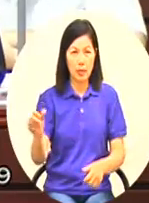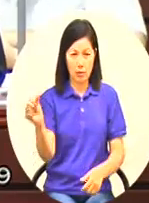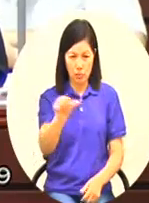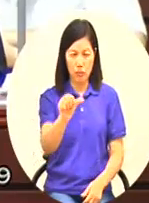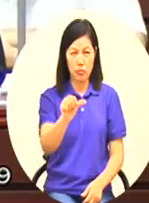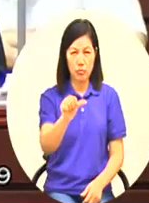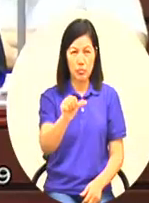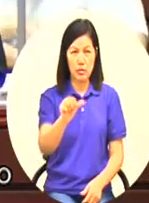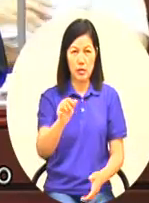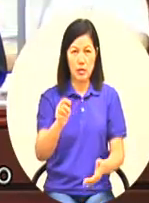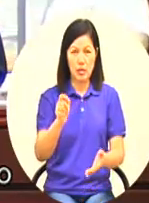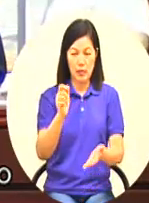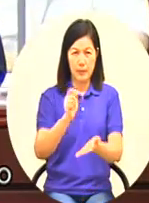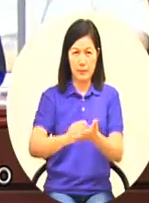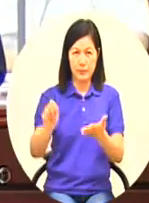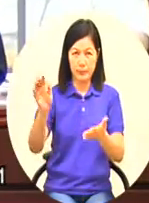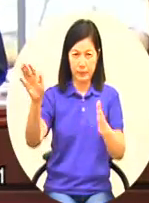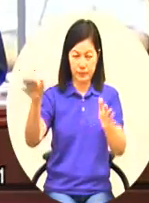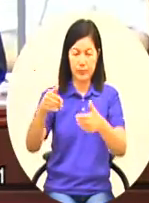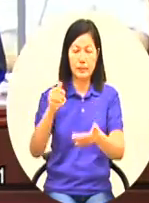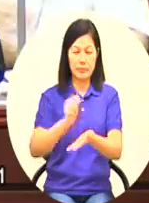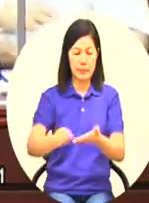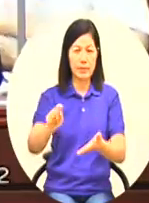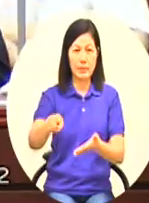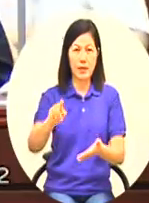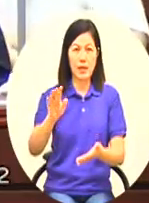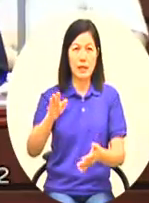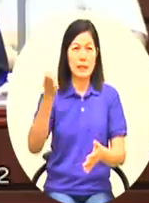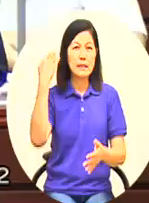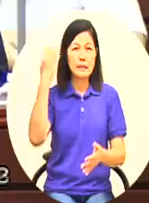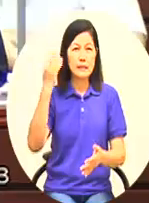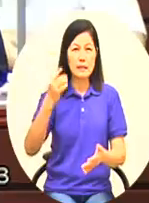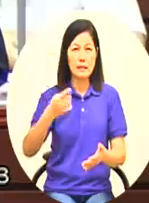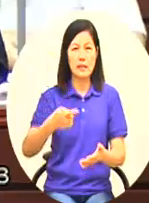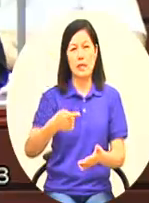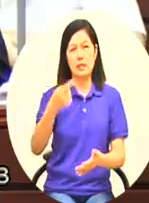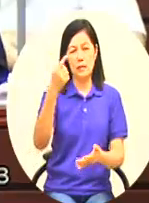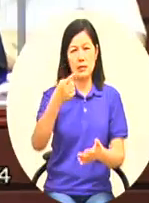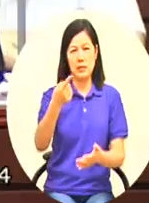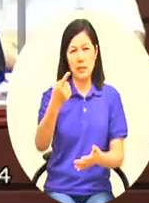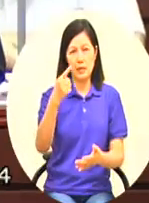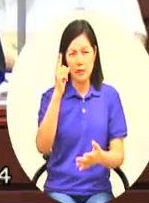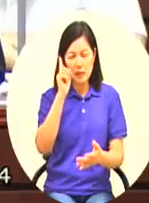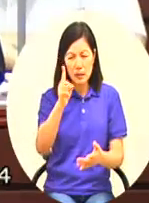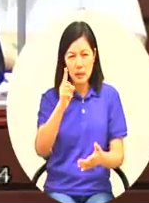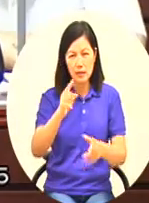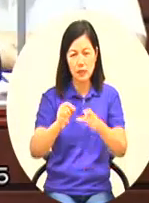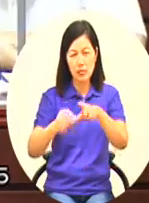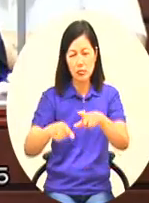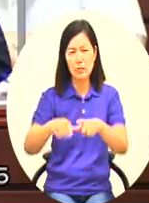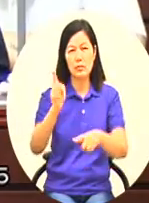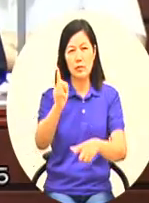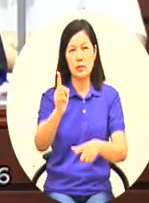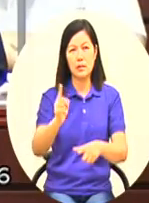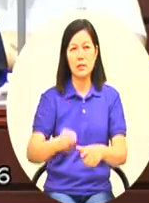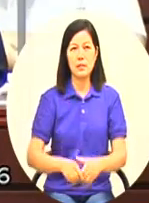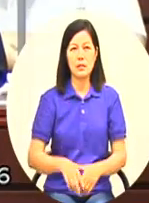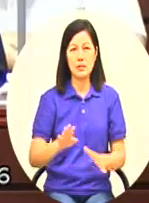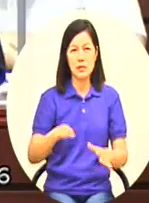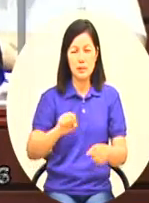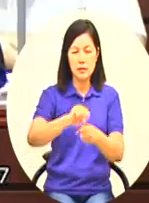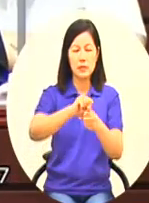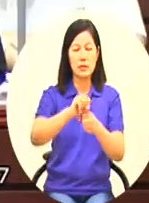来招标，然后维修警察局，以前只有一家，现在分五家了，但是还是赶不上。那个妥善